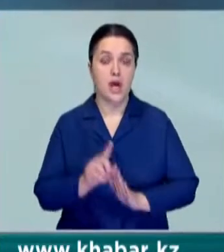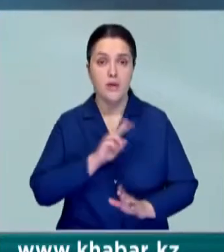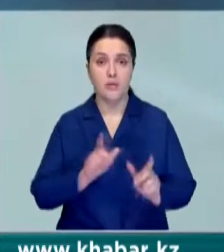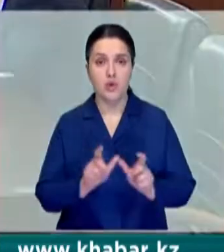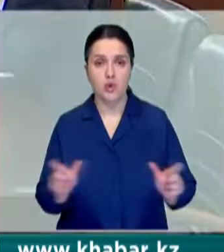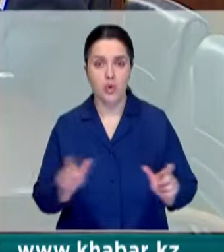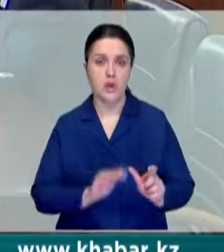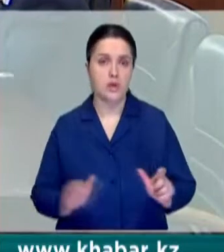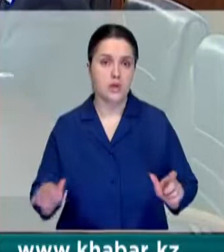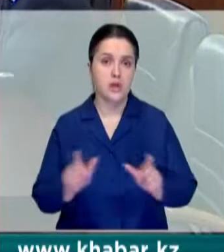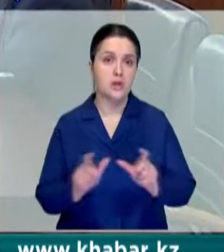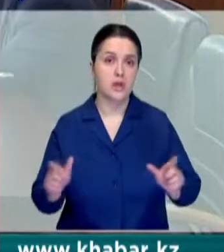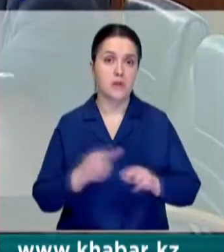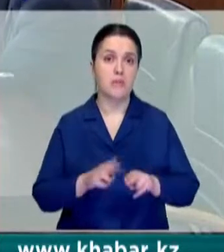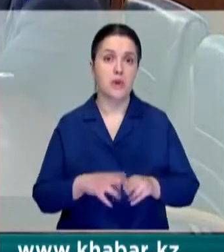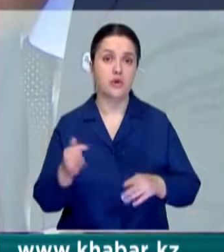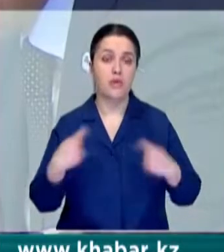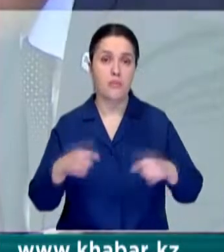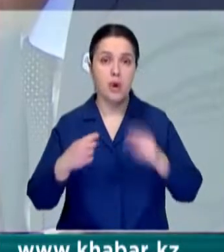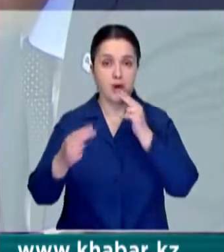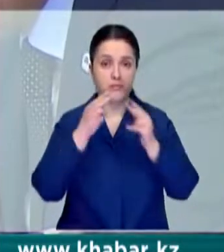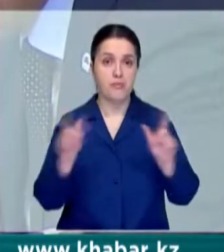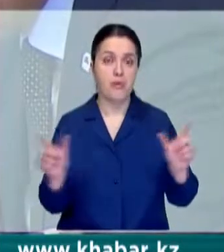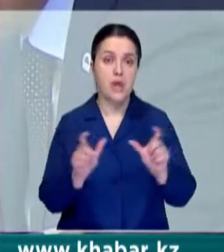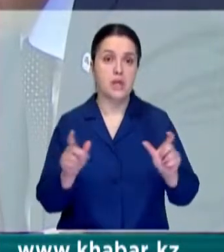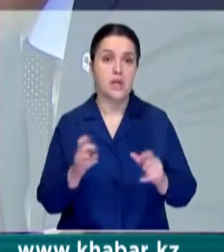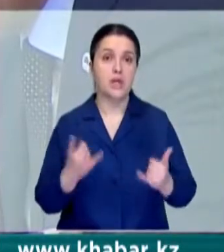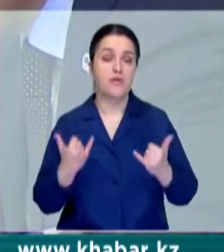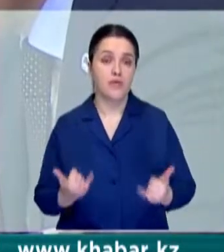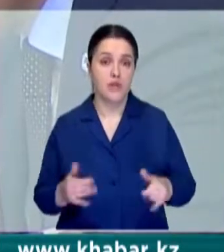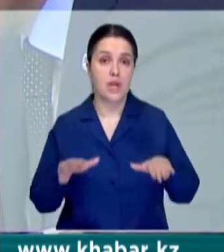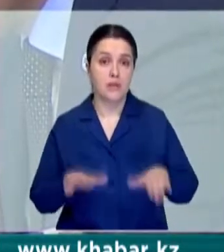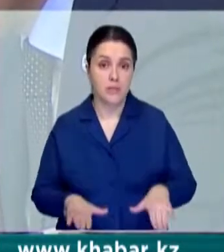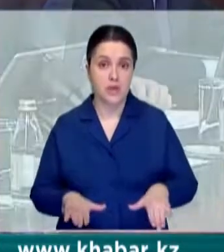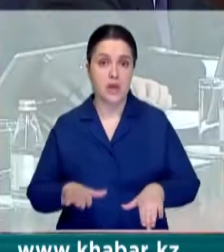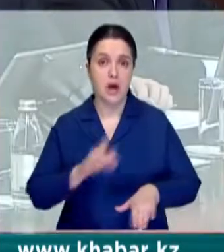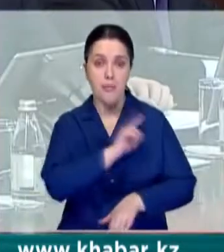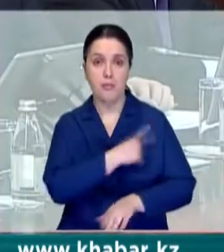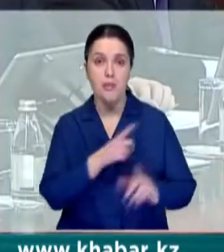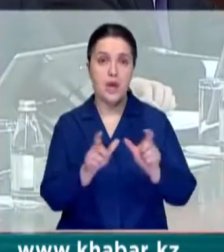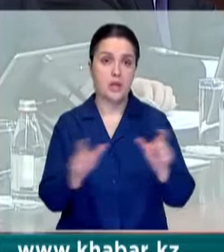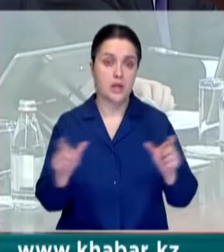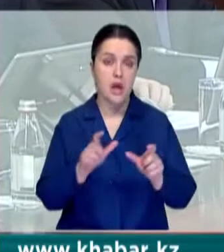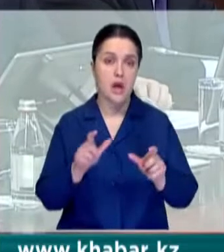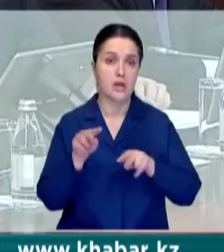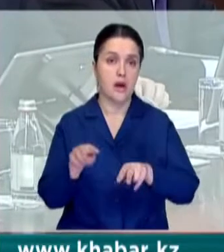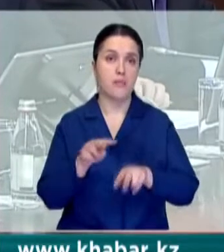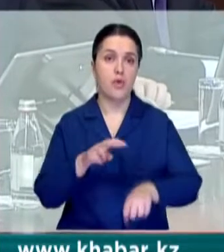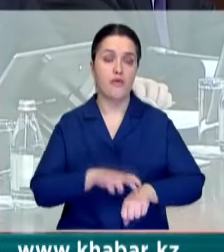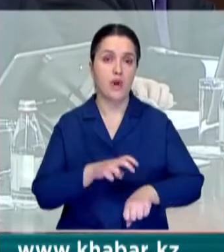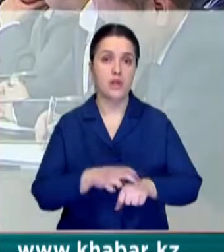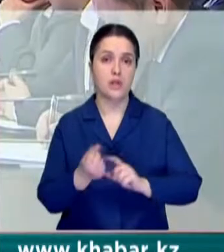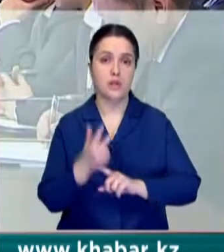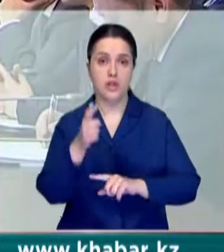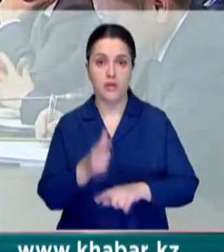работать школы и детские сады, возобновили продажу продуктов в магазины. На сегодняшний день в местных больницах под наблюдением врачей